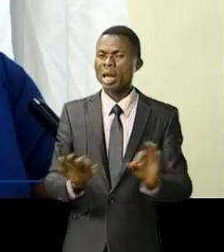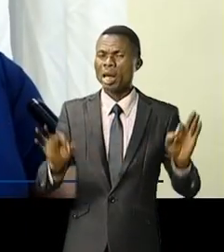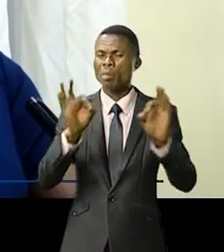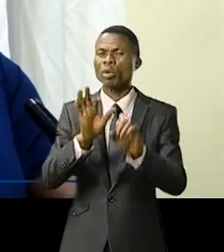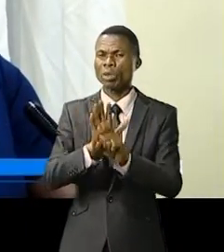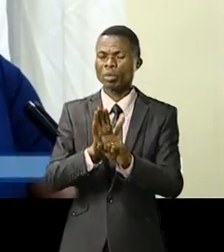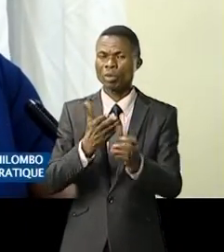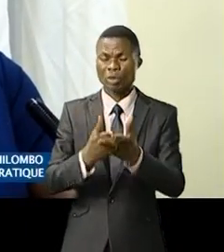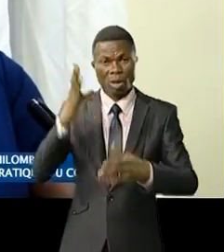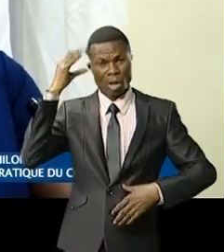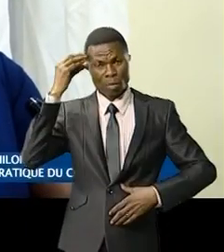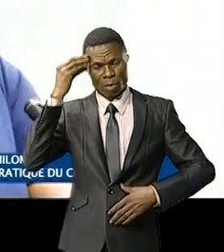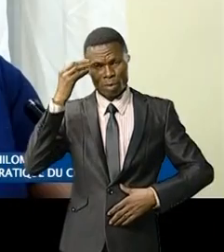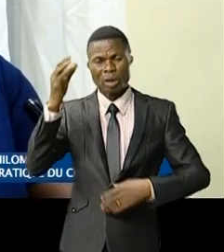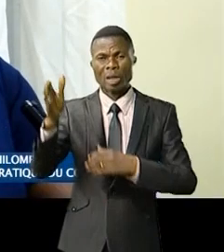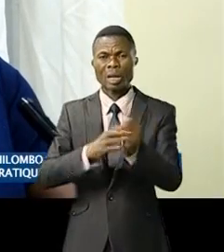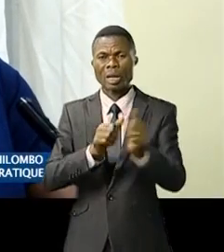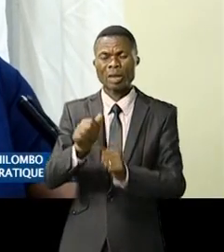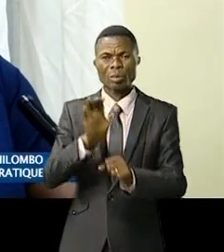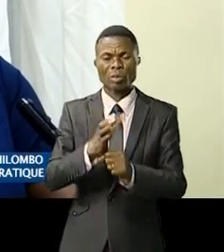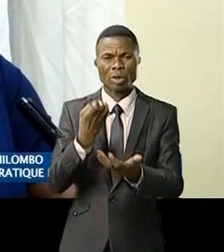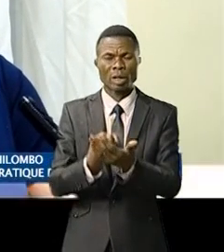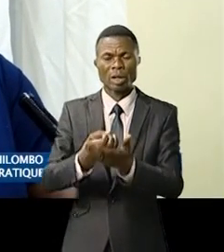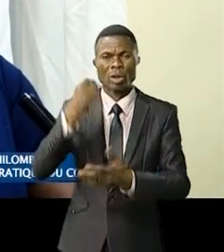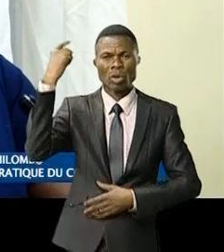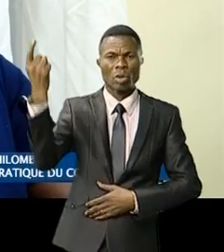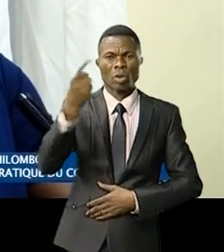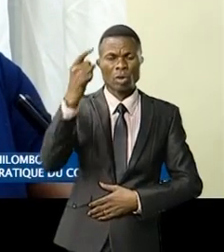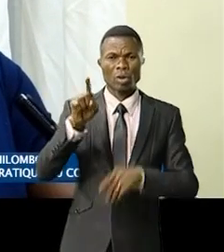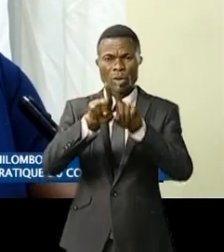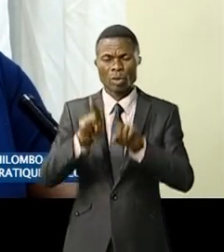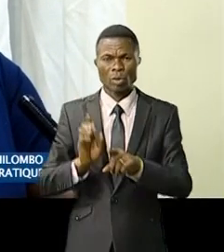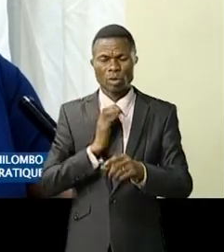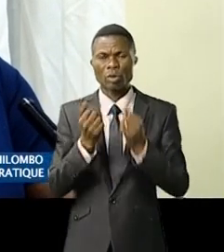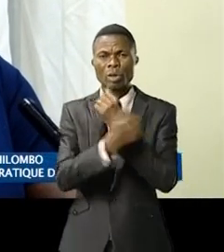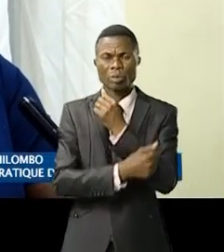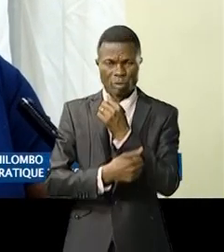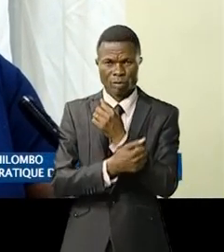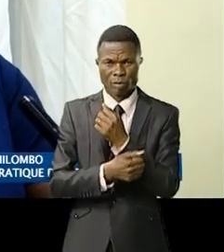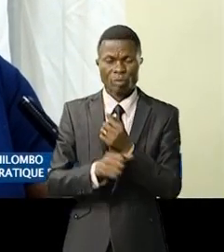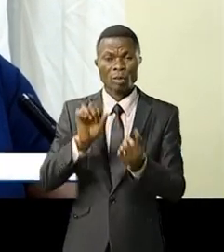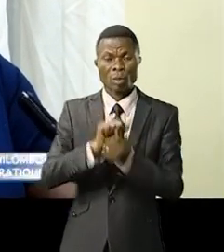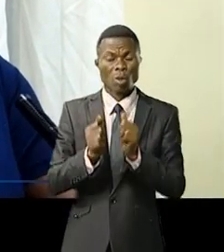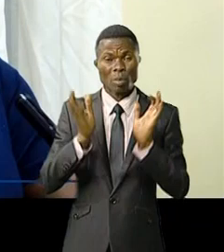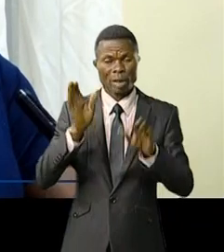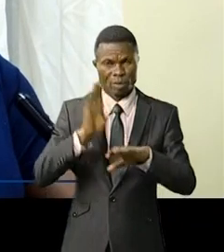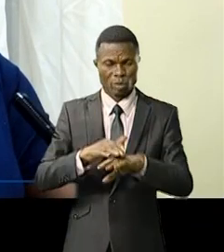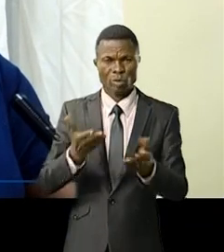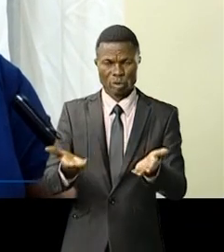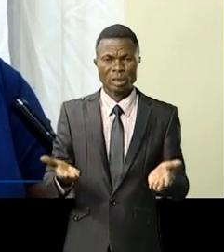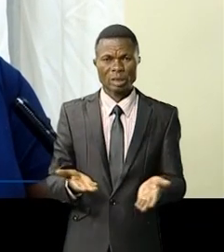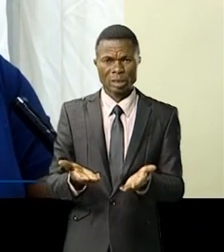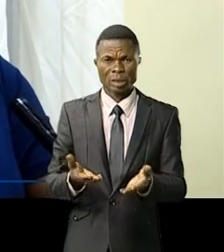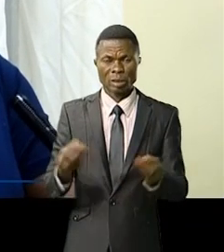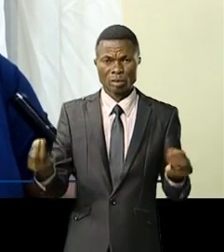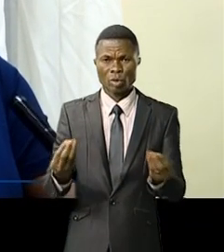Cette pandémie a ralenti l'économie mondiale et dans notre pays nous en avons eu des répercussions.